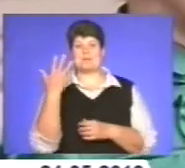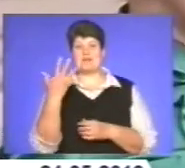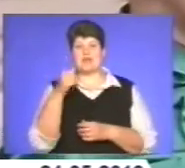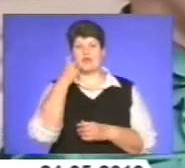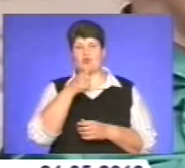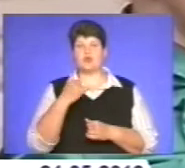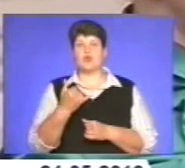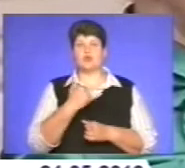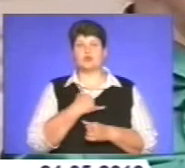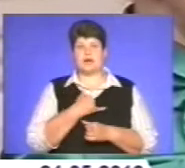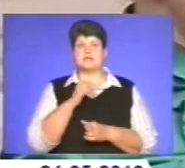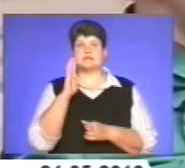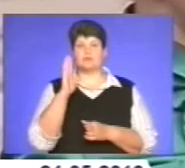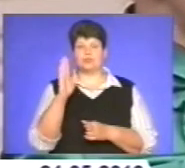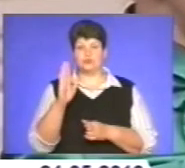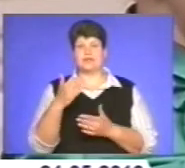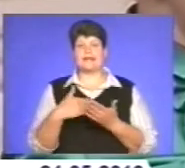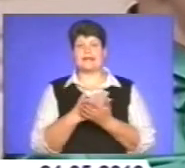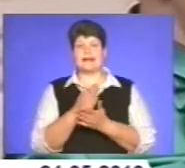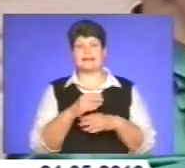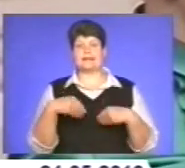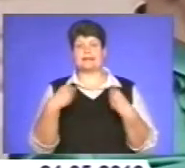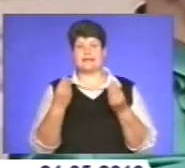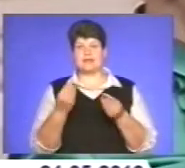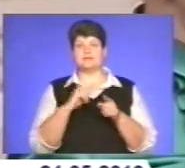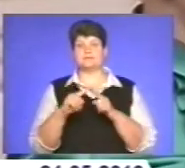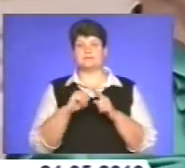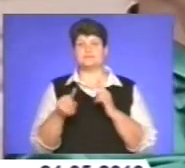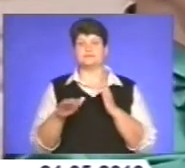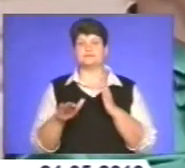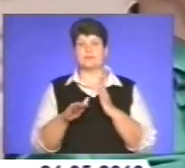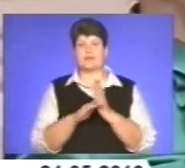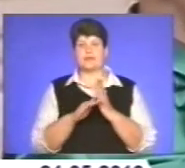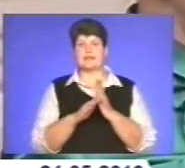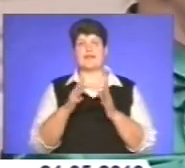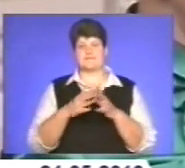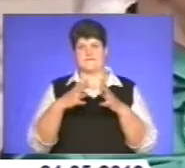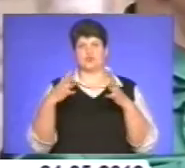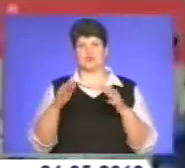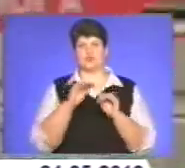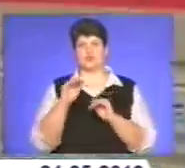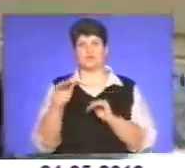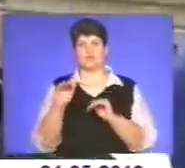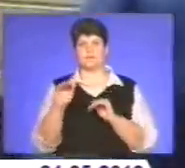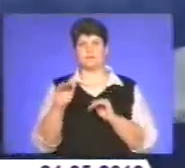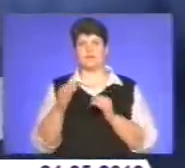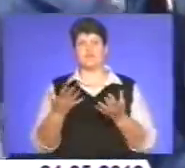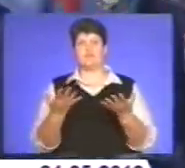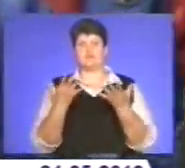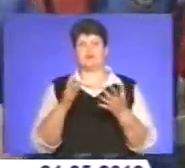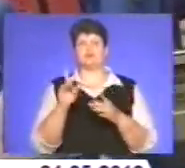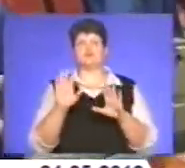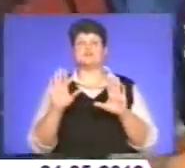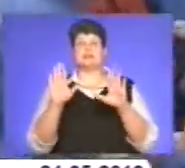у нас буде якість надання екстреної медичної допомоги на високому рівні. З'ясувати, що